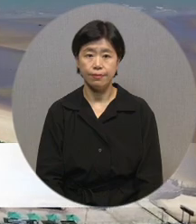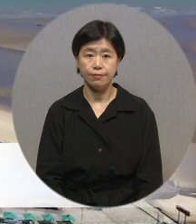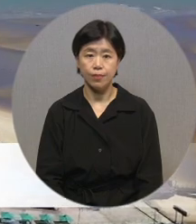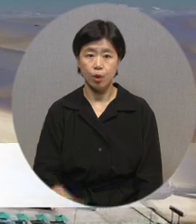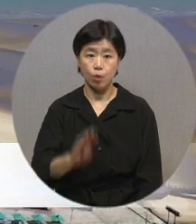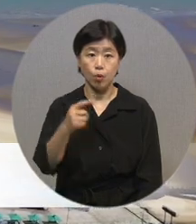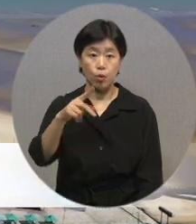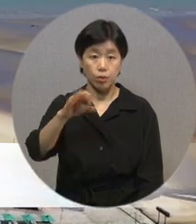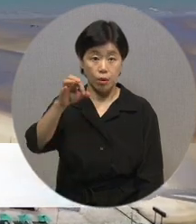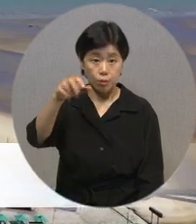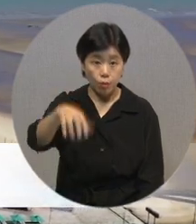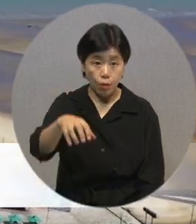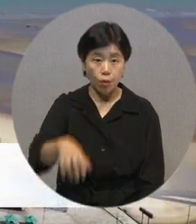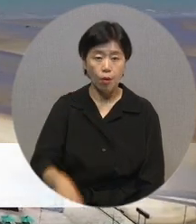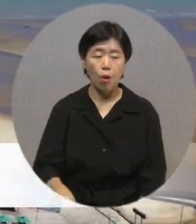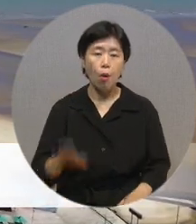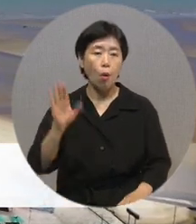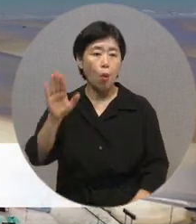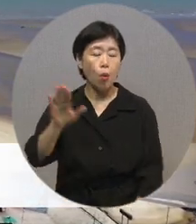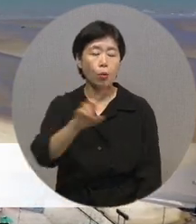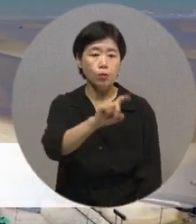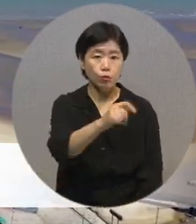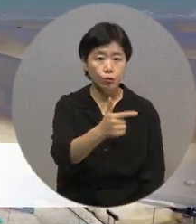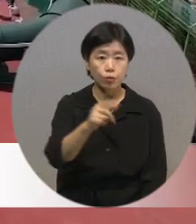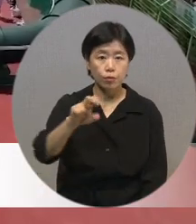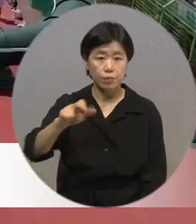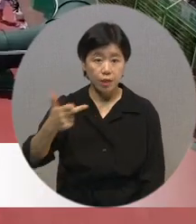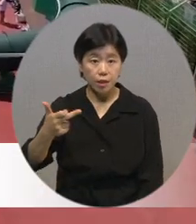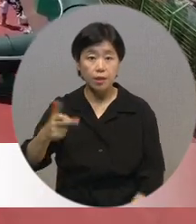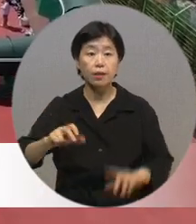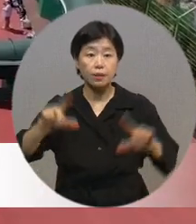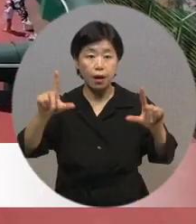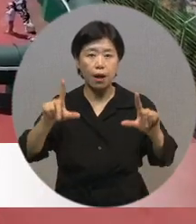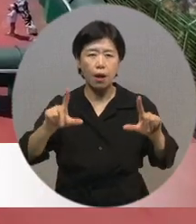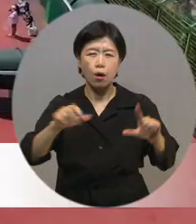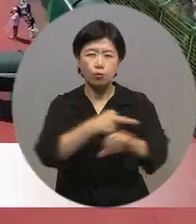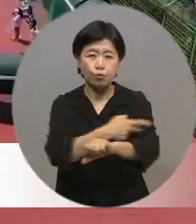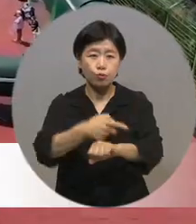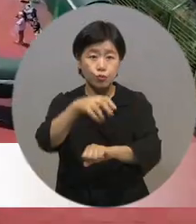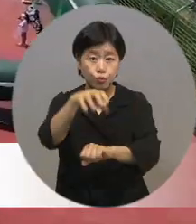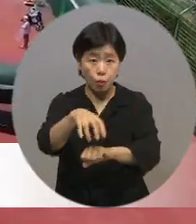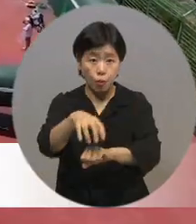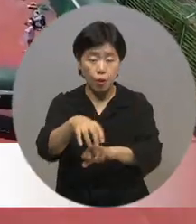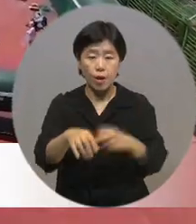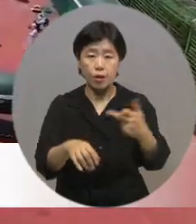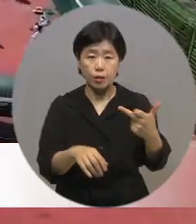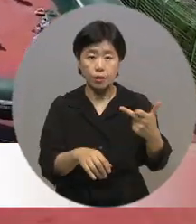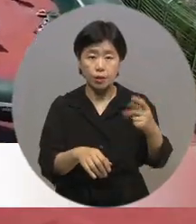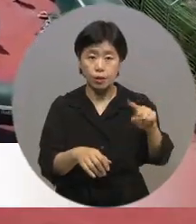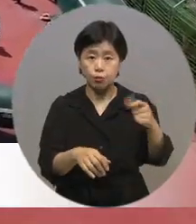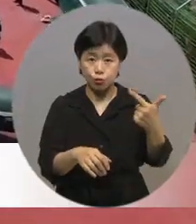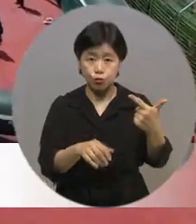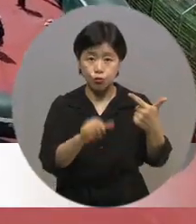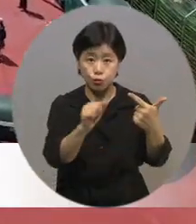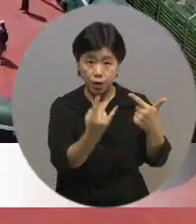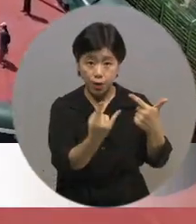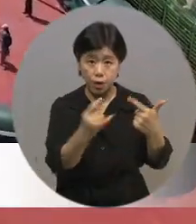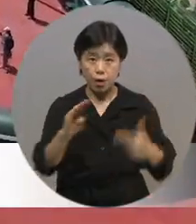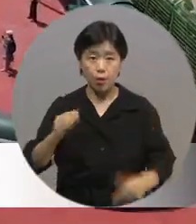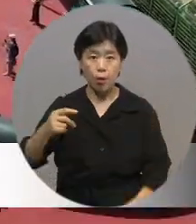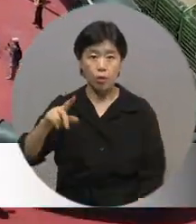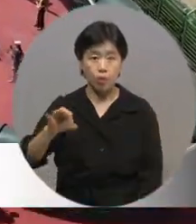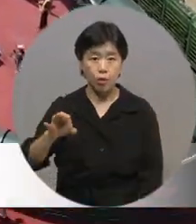보성군은 오늘 16일과 17일 양일 율포 솔밭 해수욕장 일원에서 제16회 보성 전어